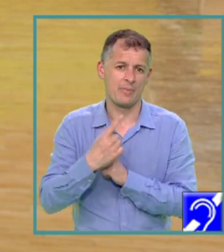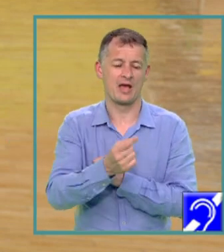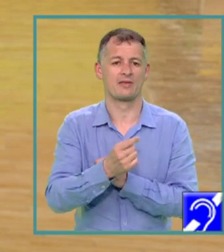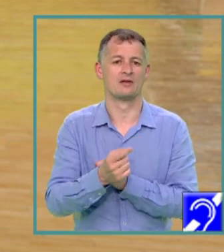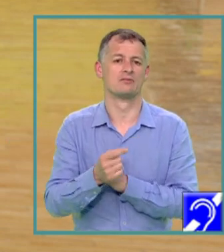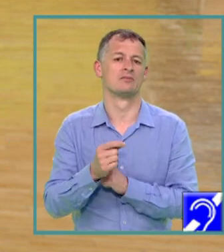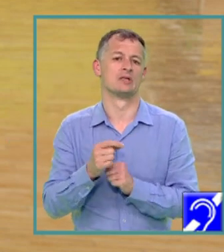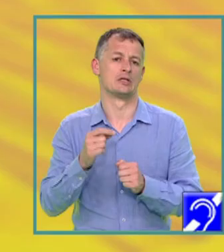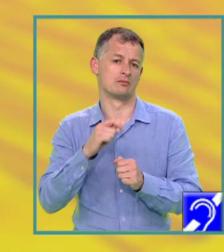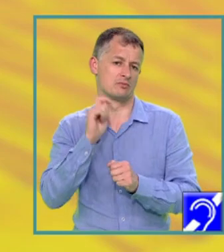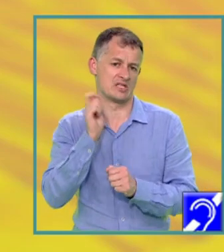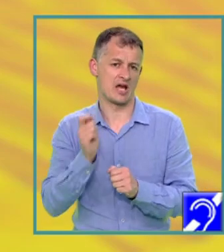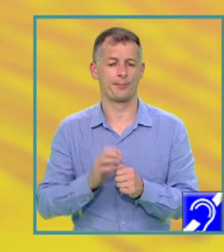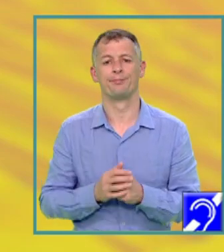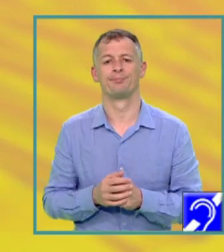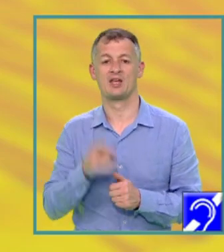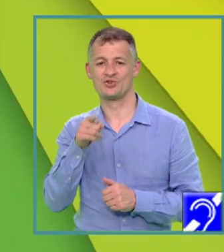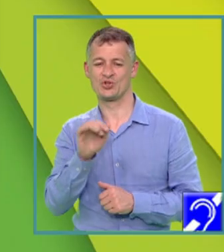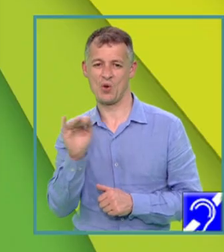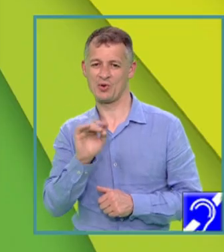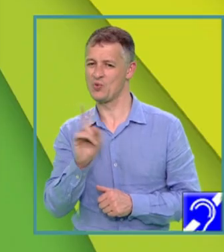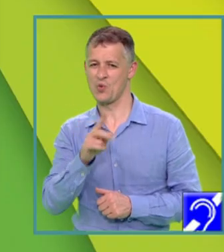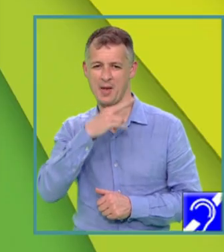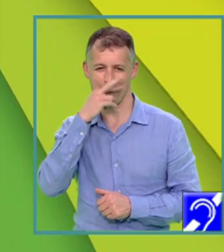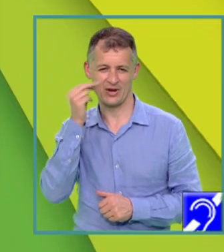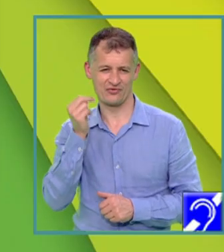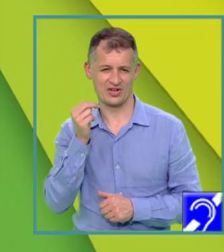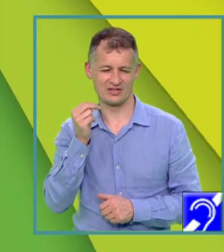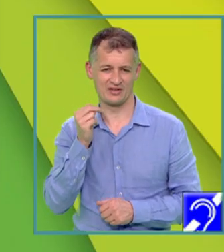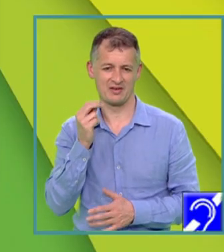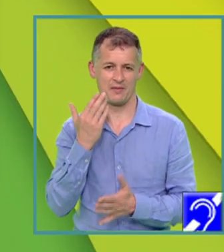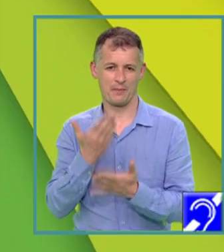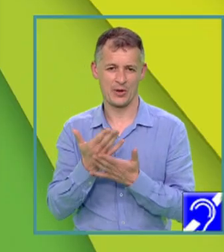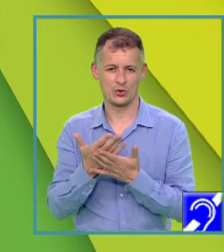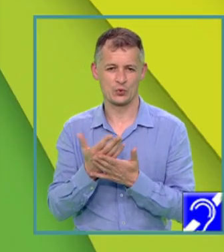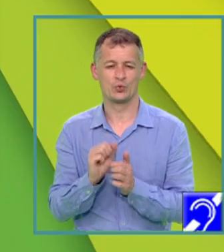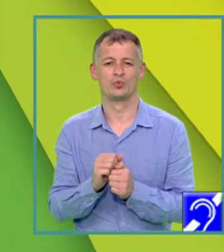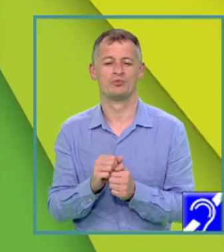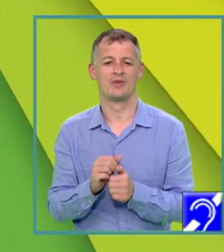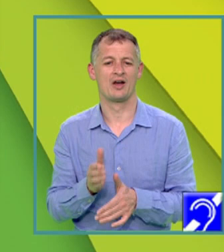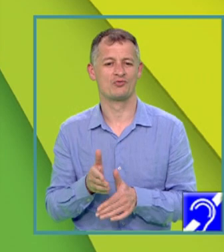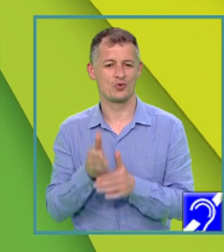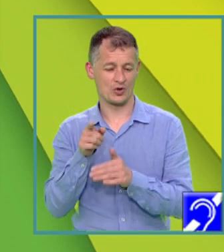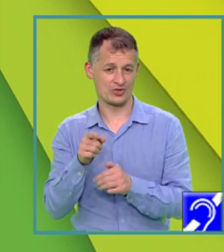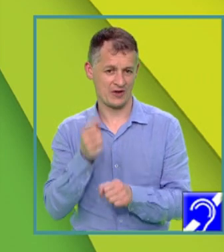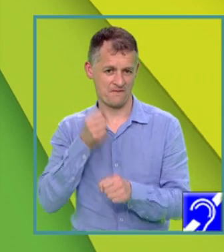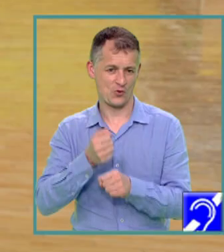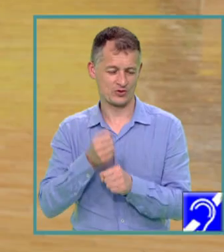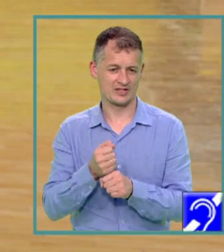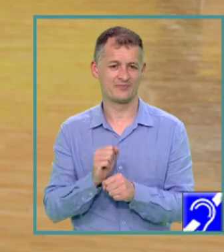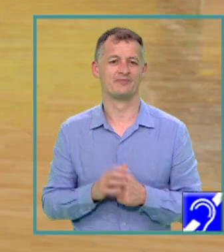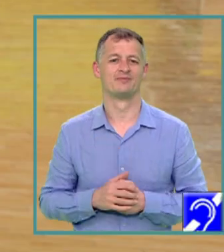țară. Acest copil nu mai beneficiază de eficiența și optimizarea acestor funcții ale